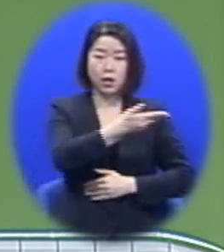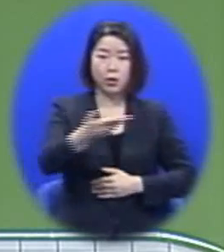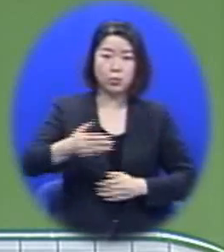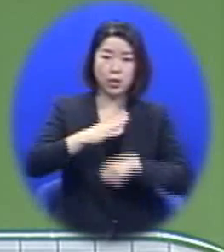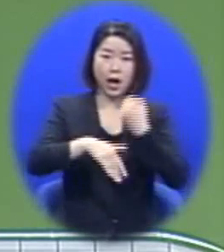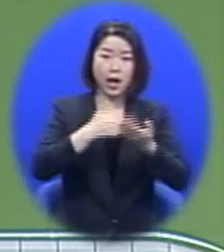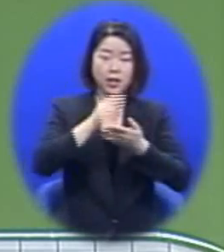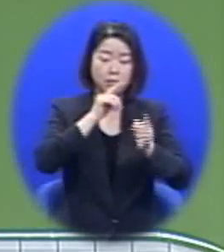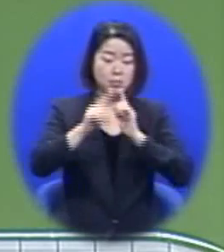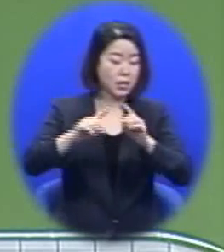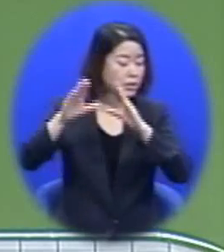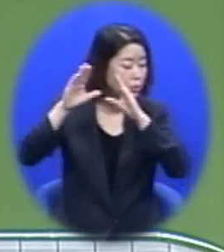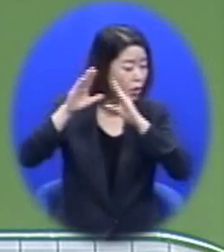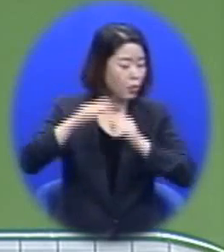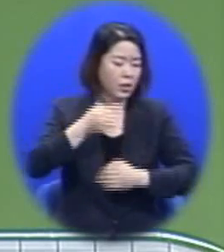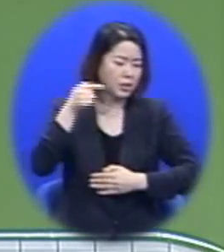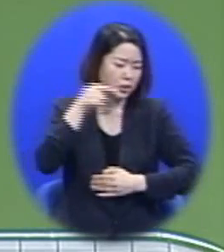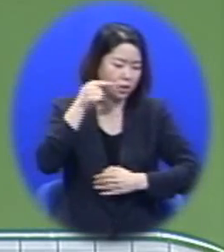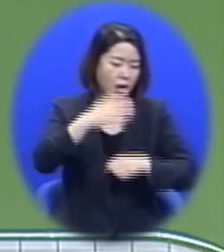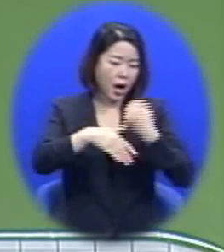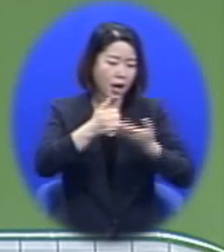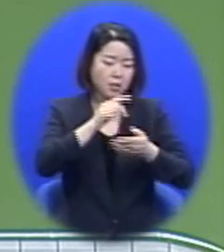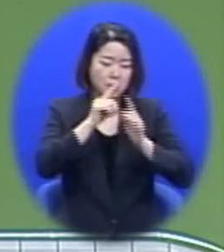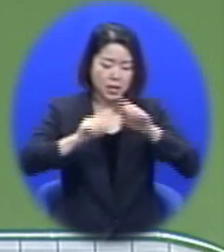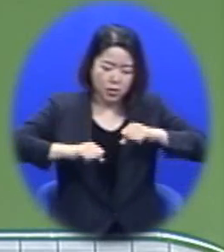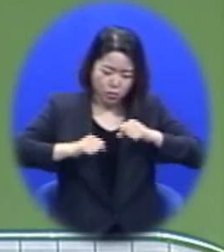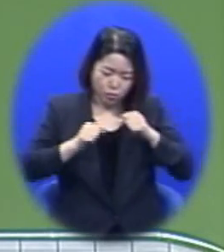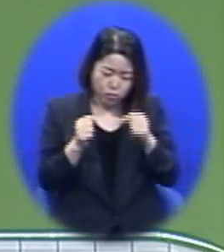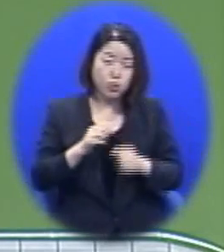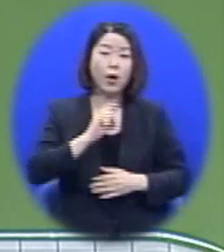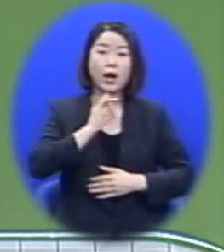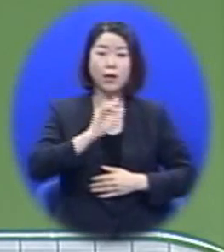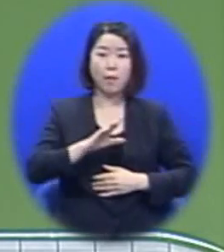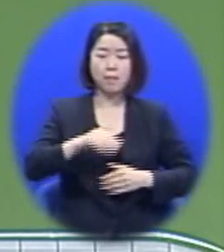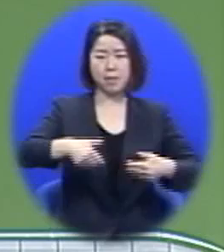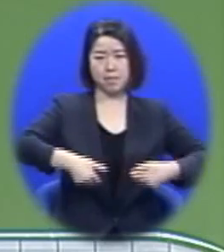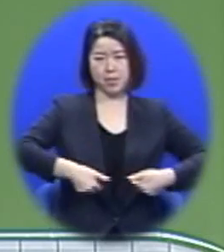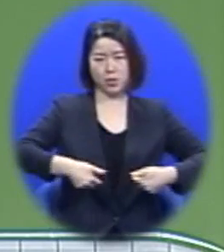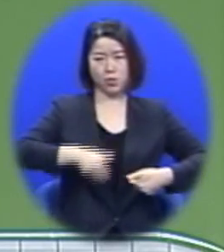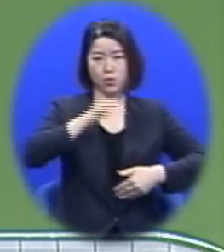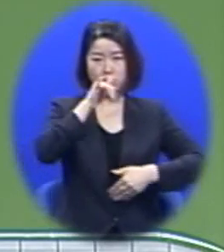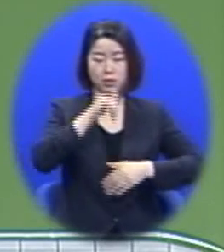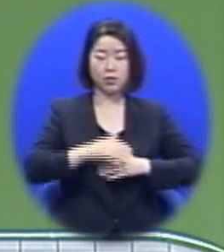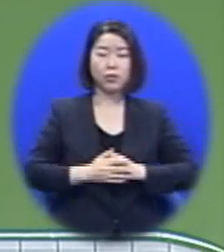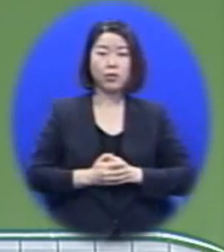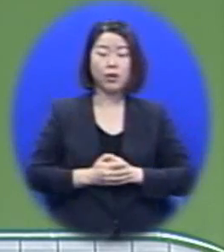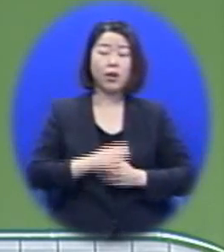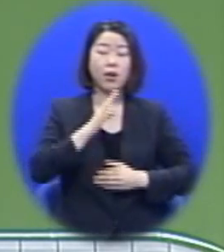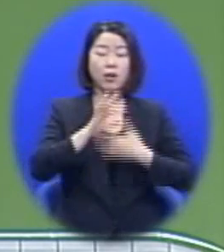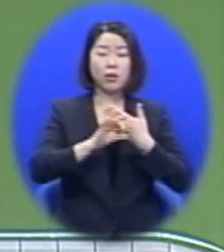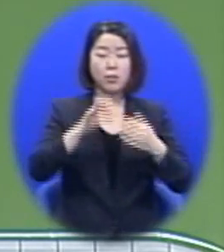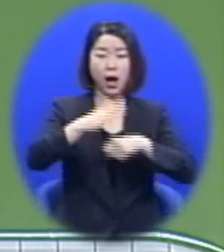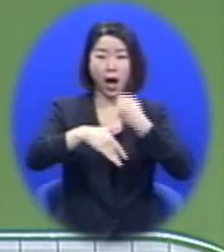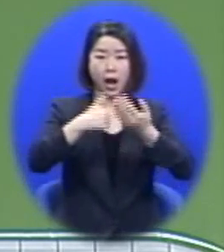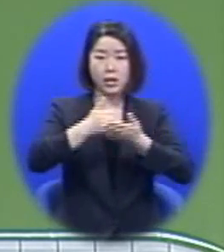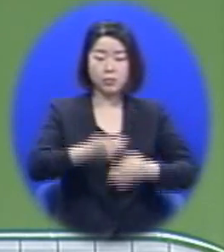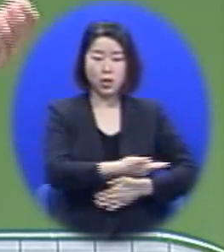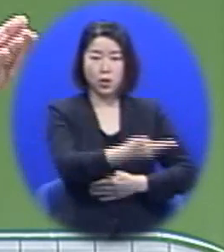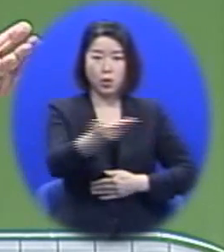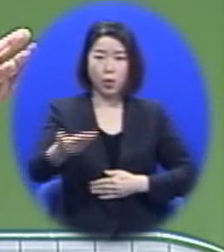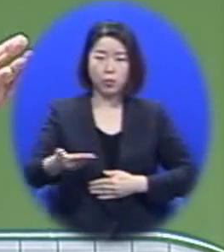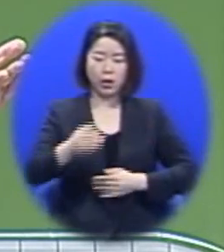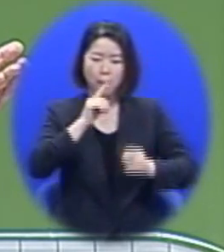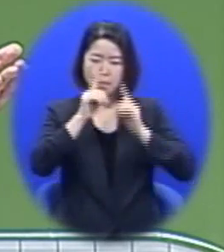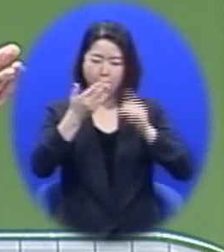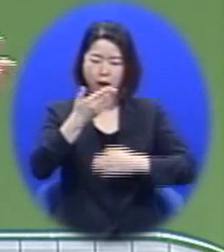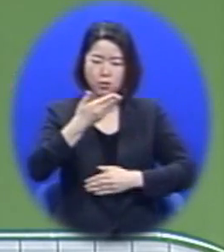기울이고 철저히 하나님의 말씀에 순종하는 것만 필요합니다. 그러면 하나님은 여러분에게 말할 수 없이